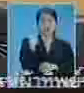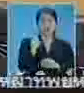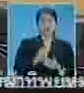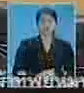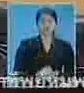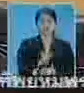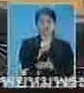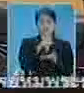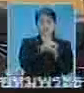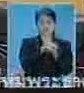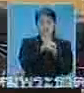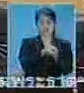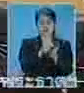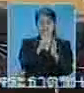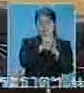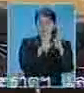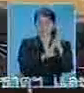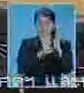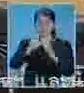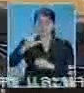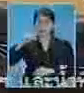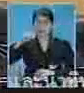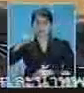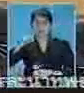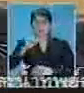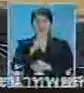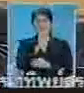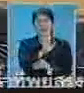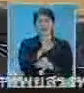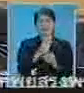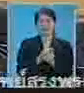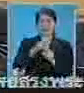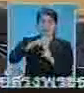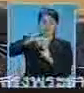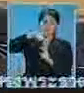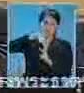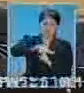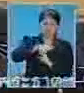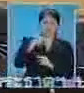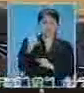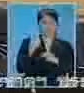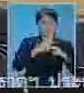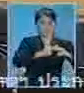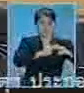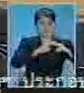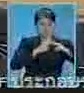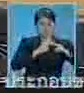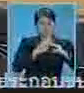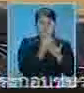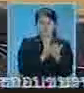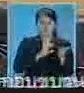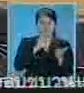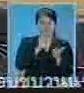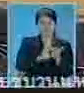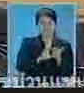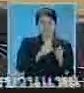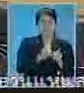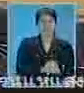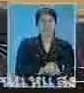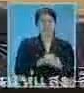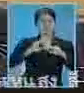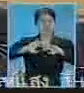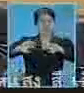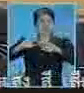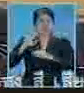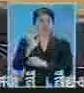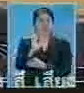ของการให้บริการ 3G ของทางกสทจึงกลับกลายเป็นเอกชนเป็นผู้ใช้เม็ดเงินลงทุนแทนรัฐบาล